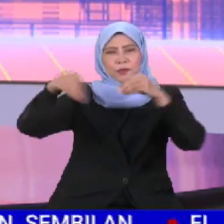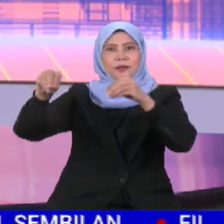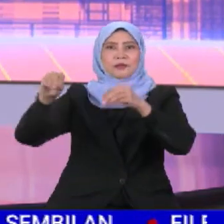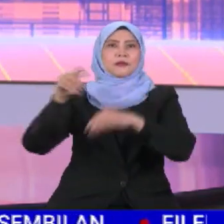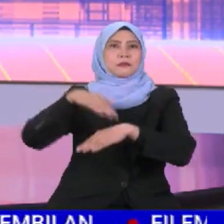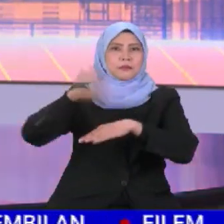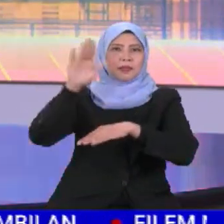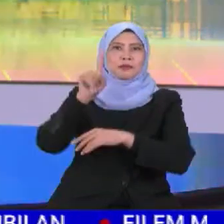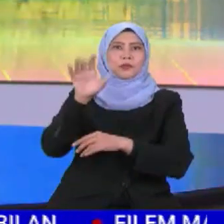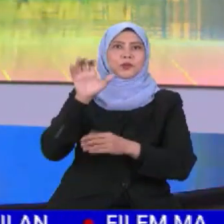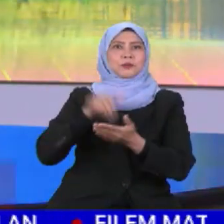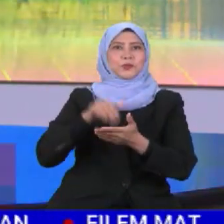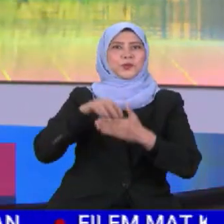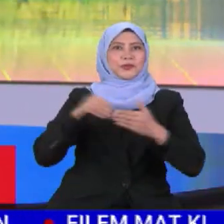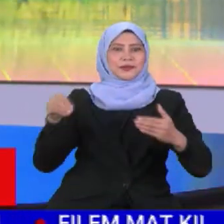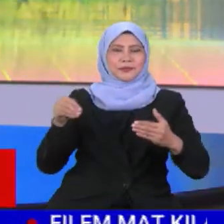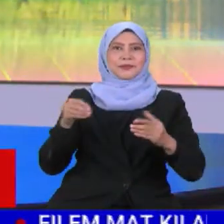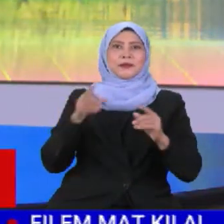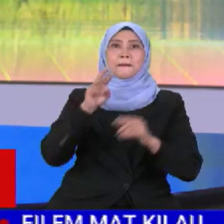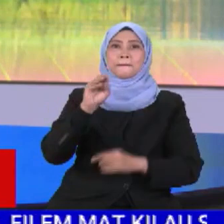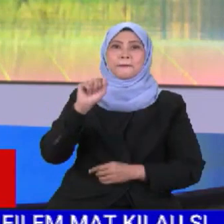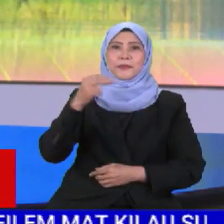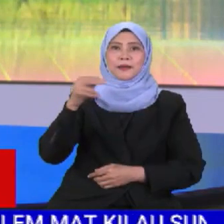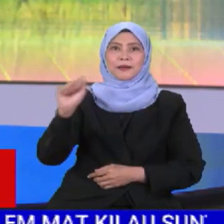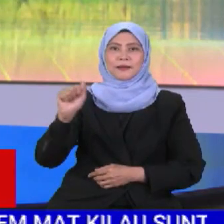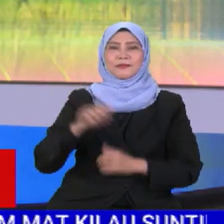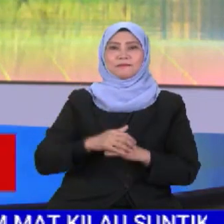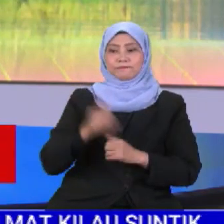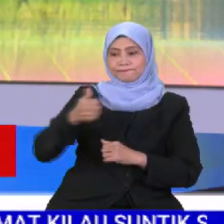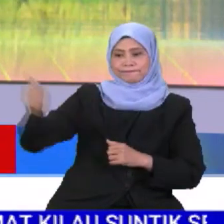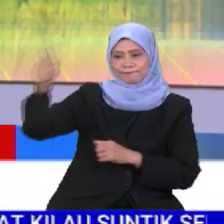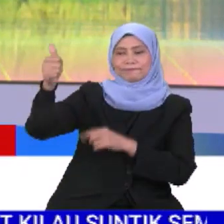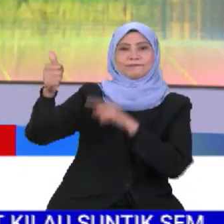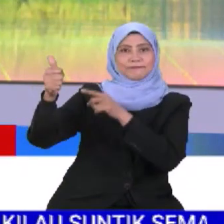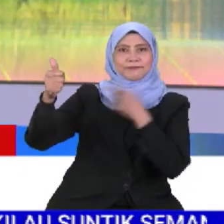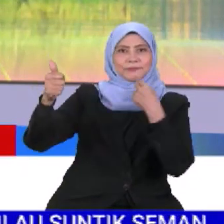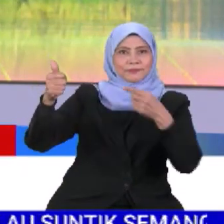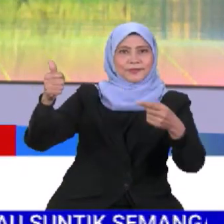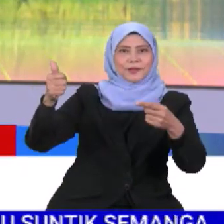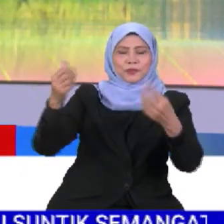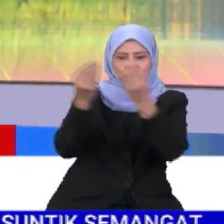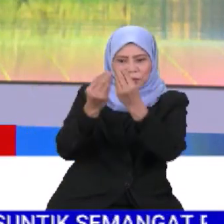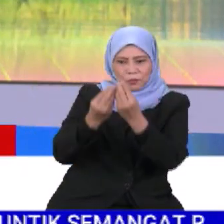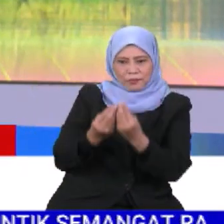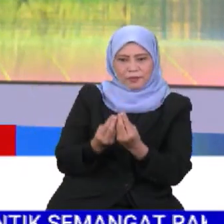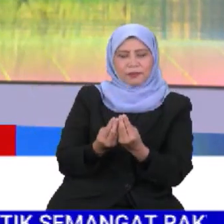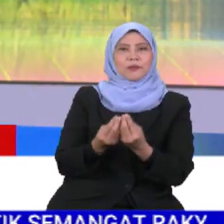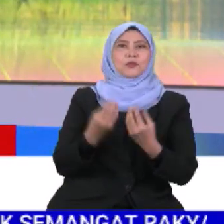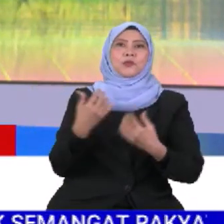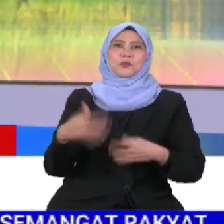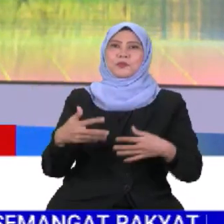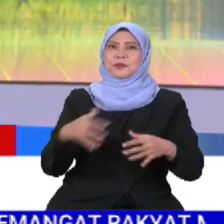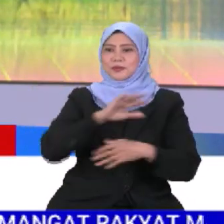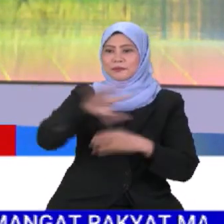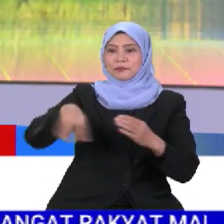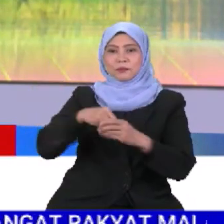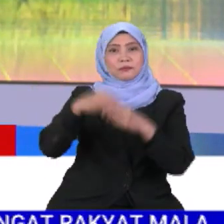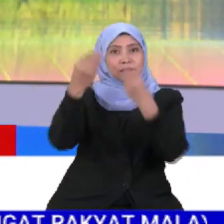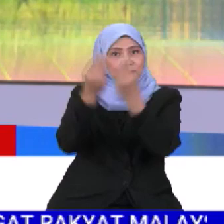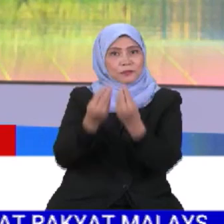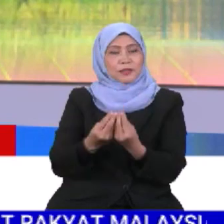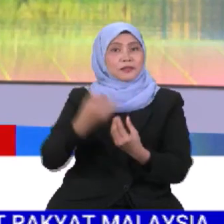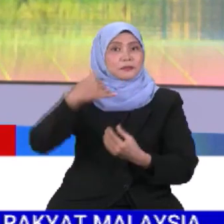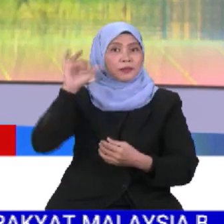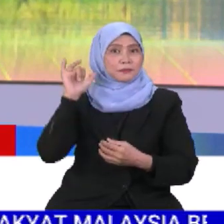mohon 2022 menterinya Datuk Sri nadzir kali berkata nilai itu merupakan jumlah keseluruhan stackhash malam